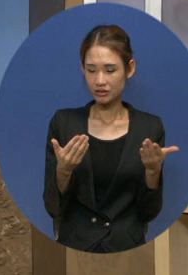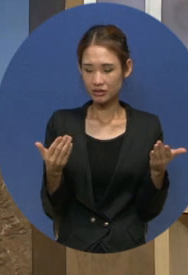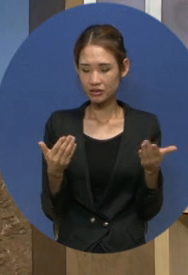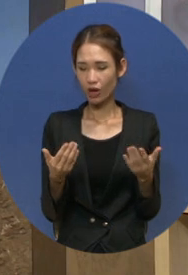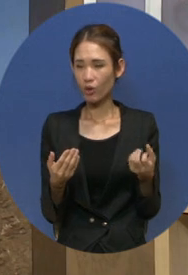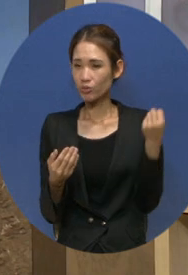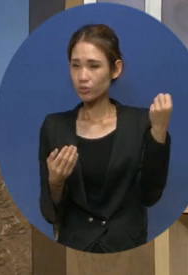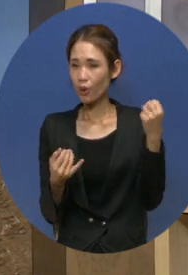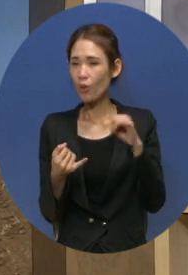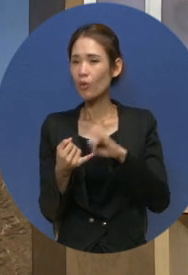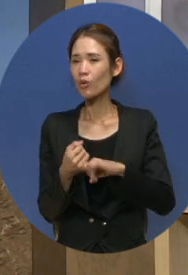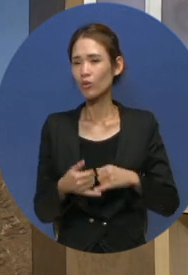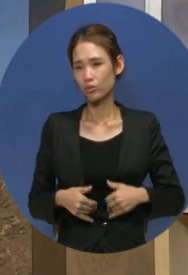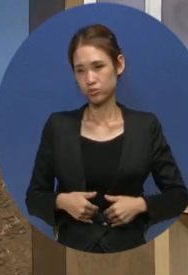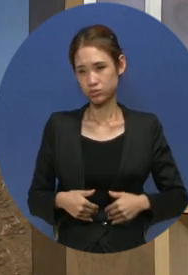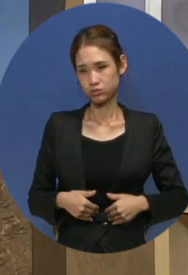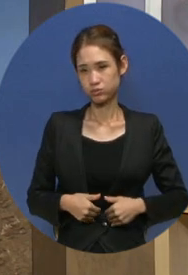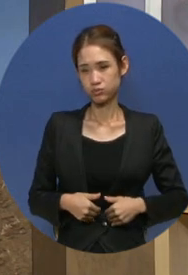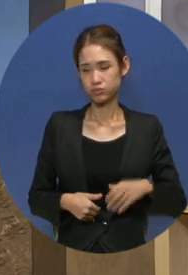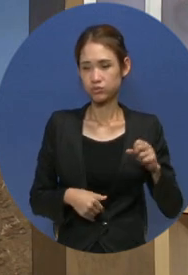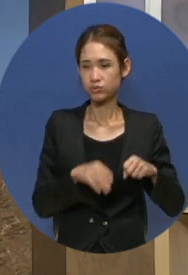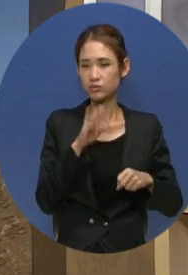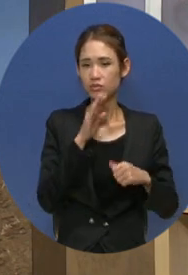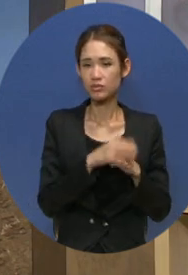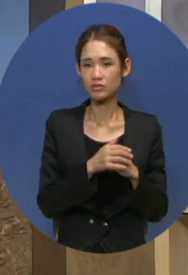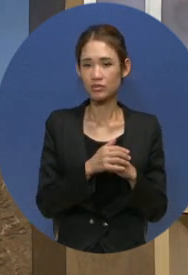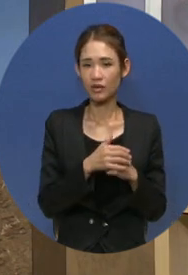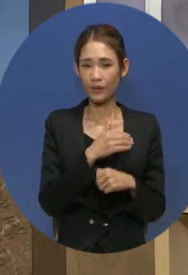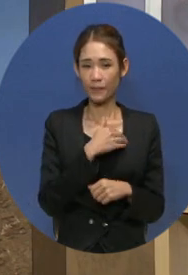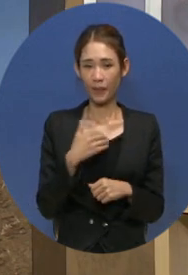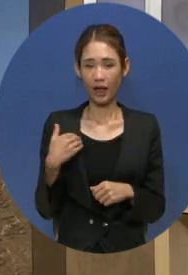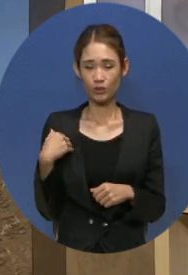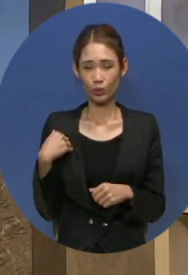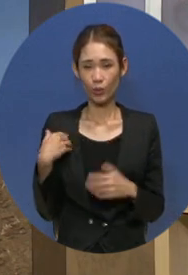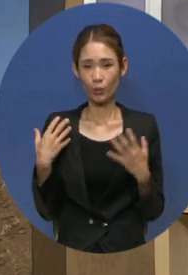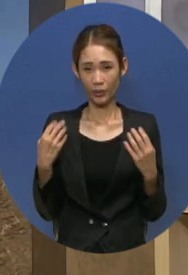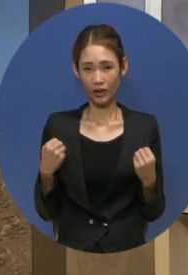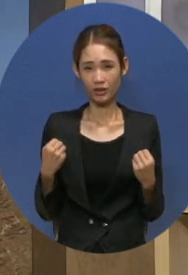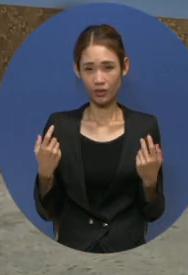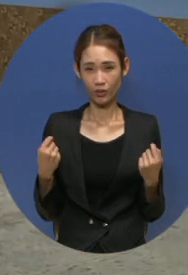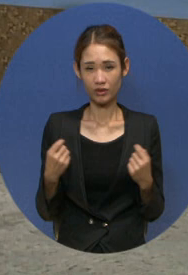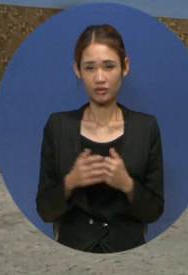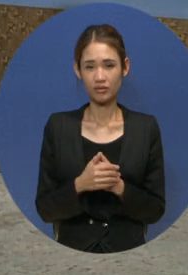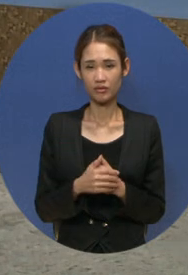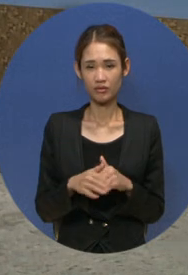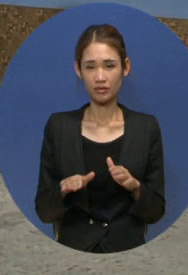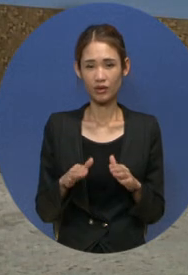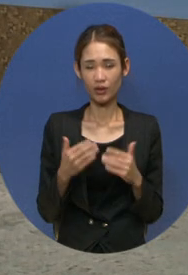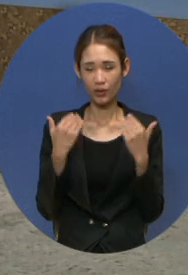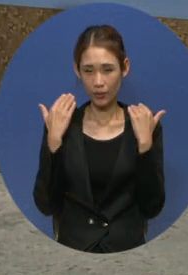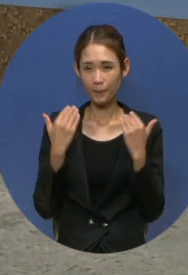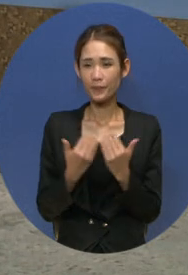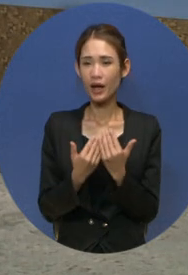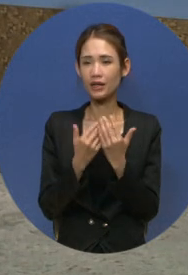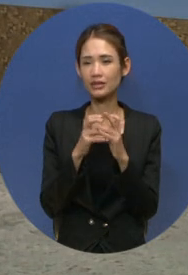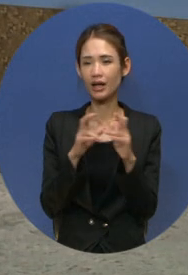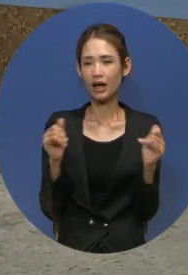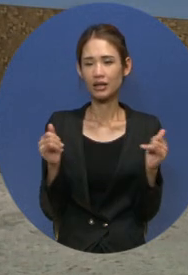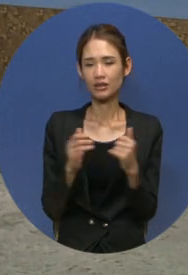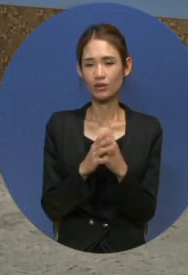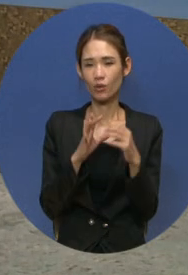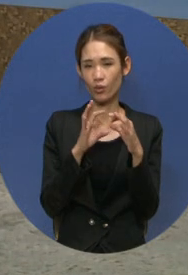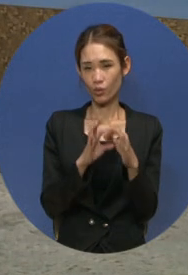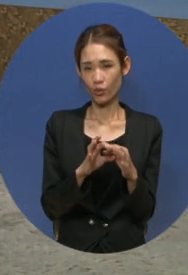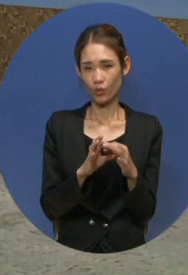굉장히 필수적인 요소잖아요. 아주 중요합니다. 예. 예. 그래서 굉장히 만족감이 또 높을 것 같습니다. 예, 지금 발달장애인과 관련해서